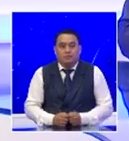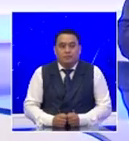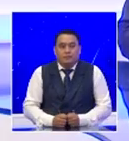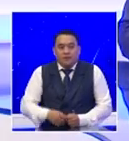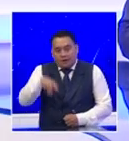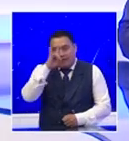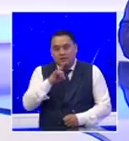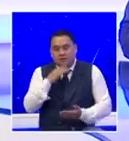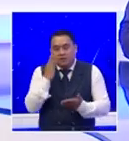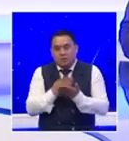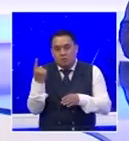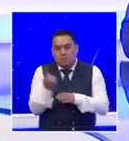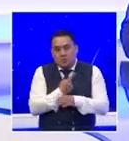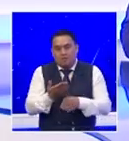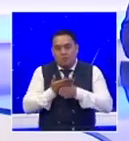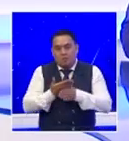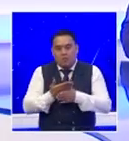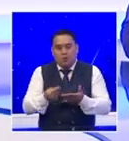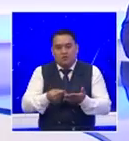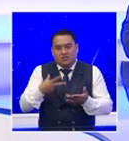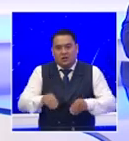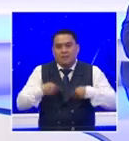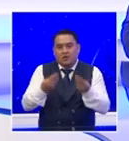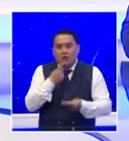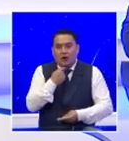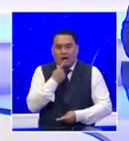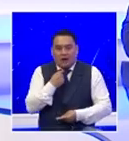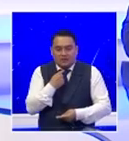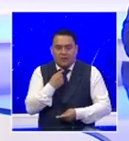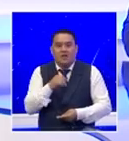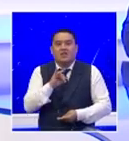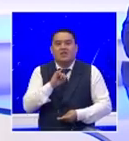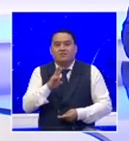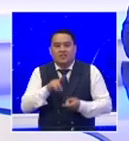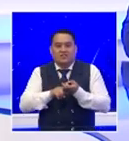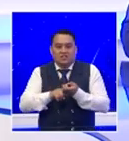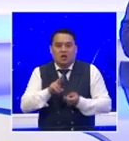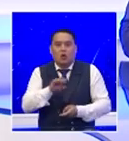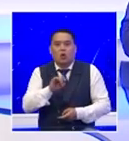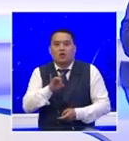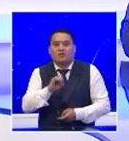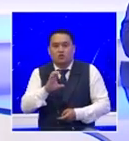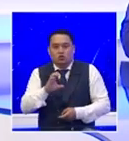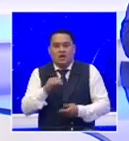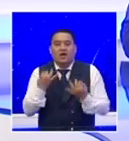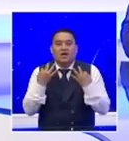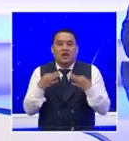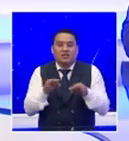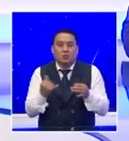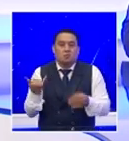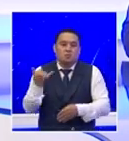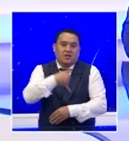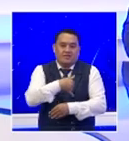В Казахстане появились первые доноры иммунной плазмы для лечения от коронавирусной инфекции. Напомню, месяц назад в стране разрешили переливание